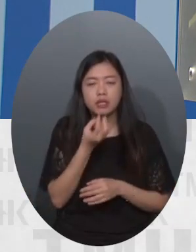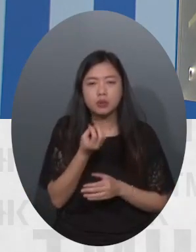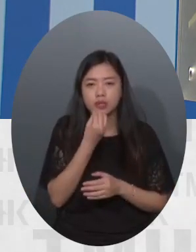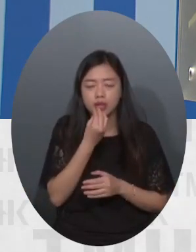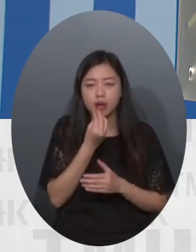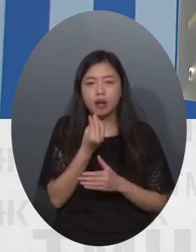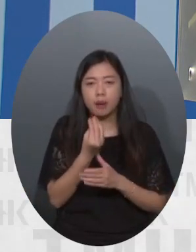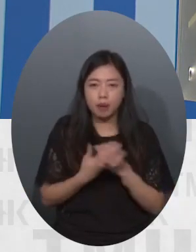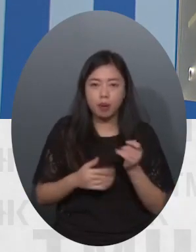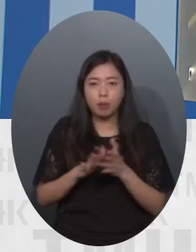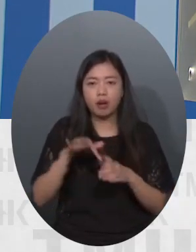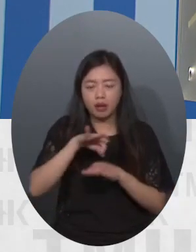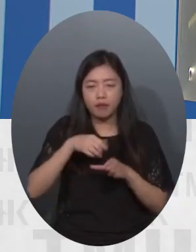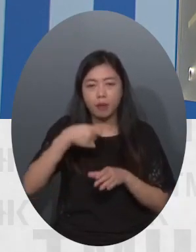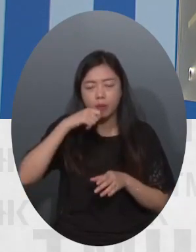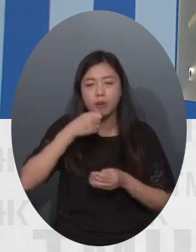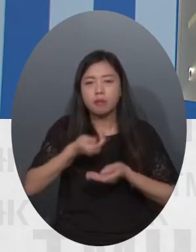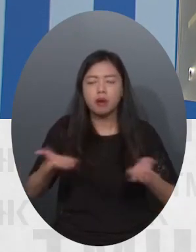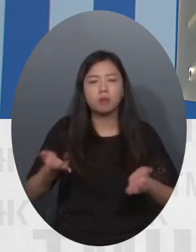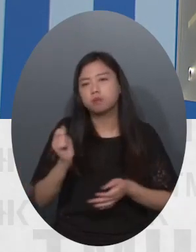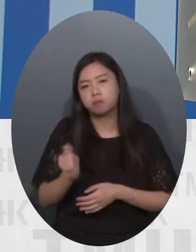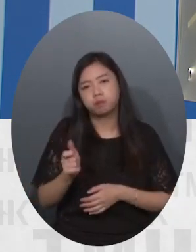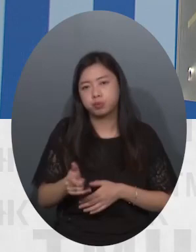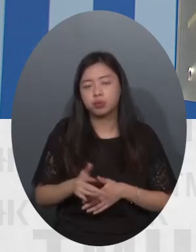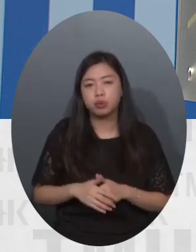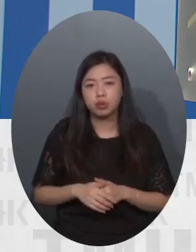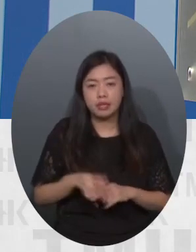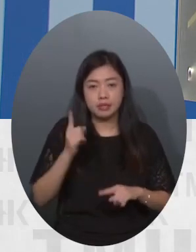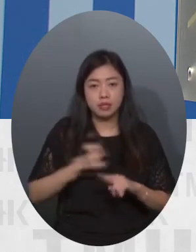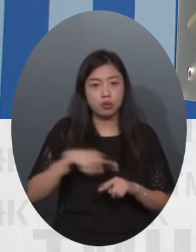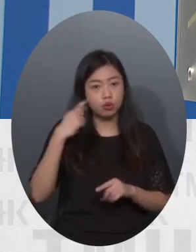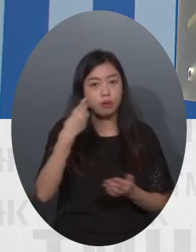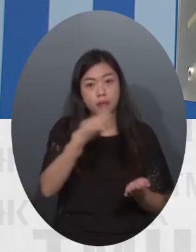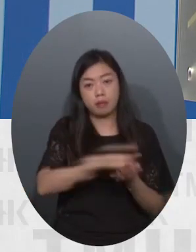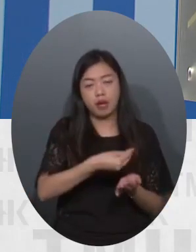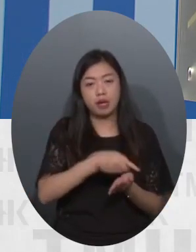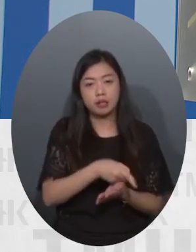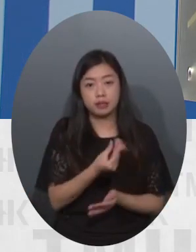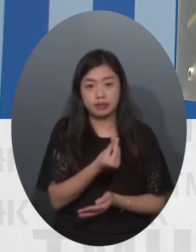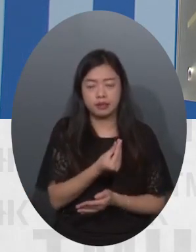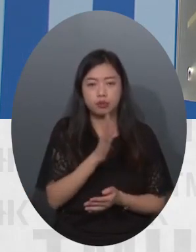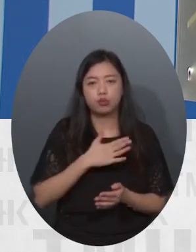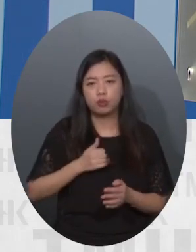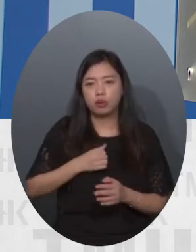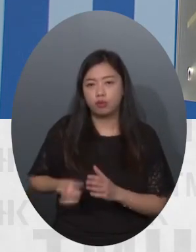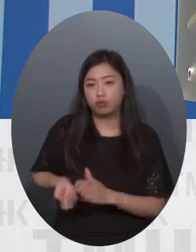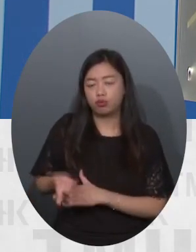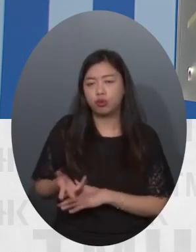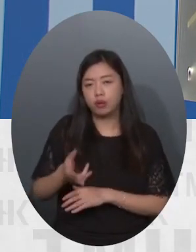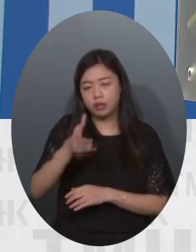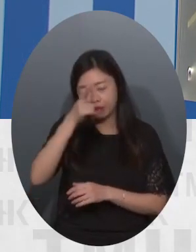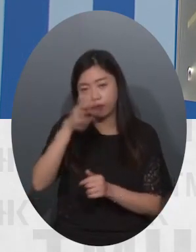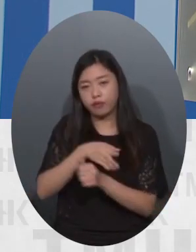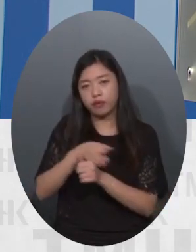不會提供咖啡或者茶，而原先用作購買茶點包的款項將會捐予非牟利機